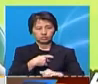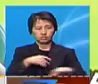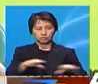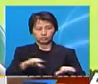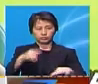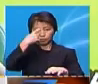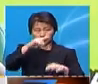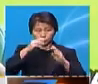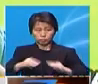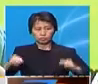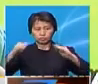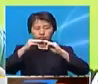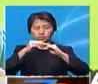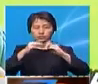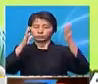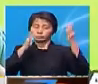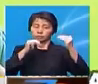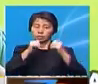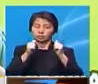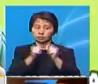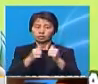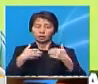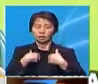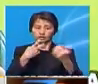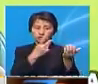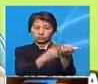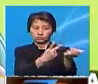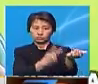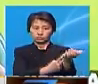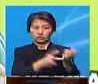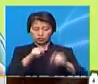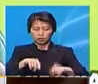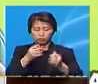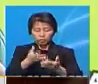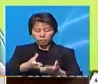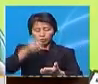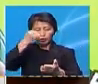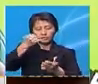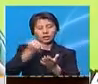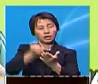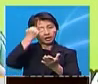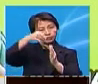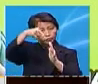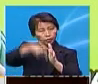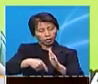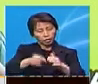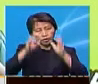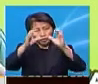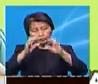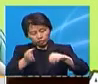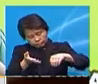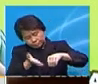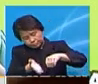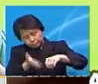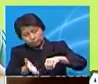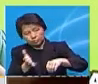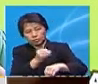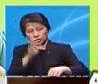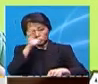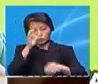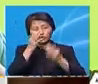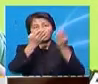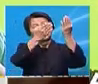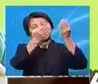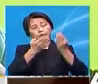masjid. Semoga dengan adanya kursus ini kita dapat mendalami ilmu sembelihan dan juga mencari